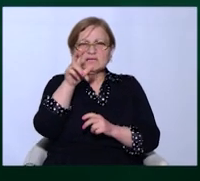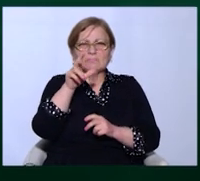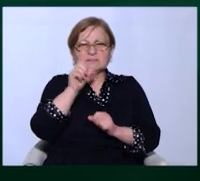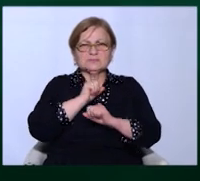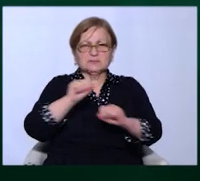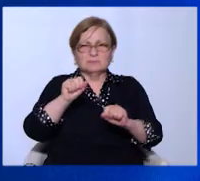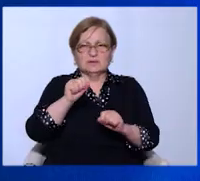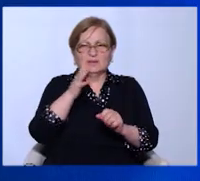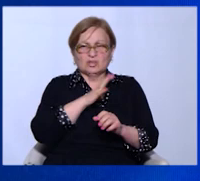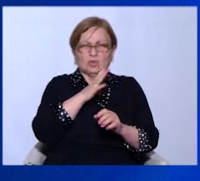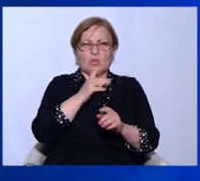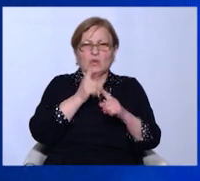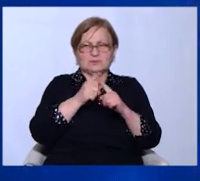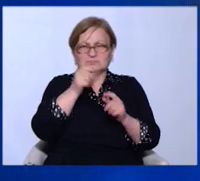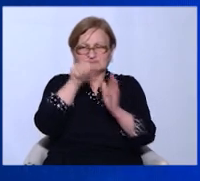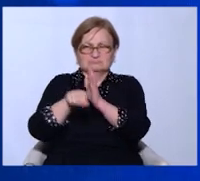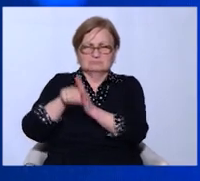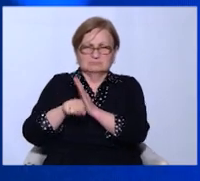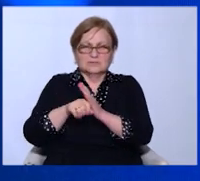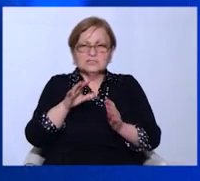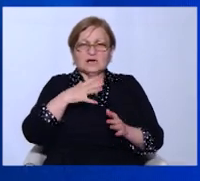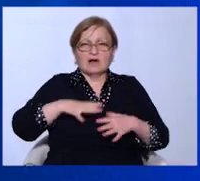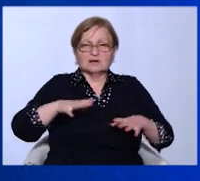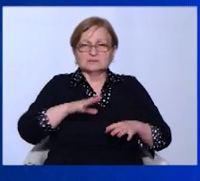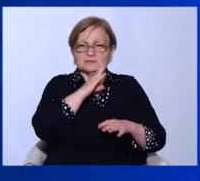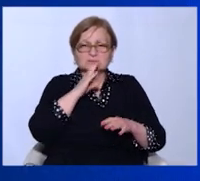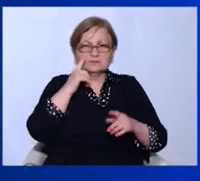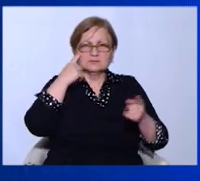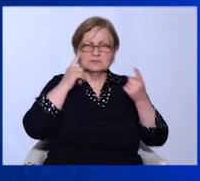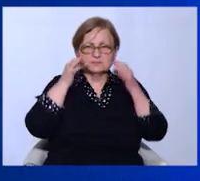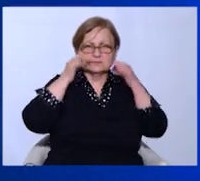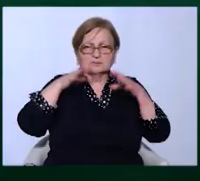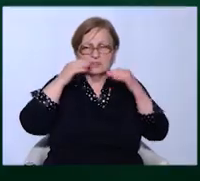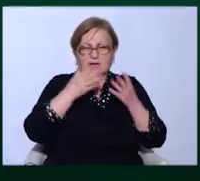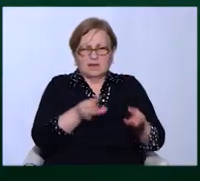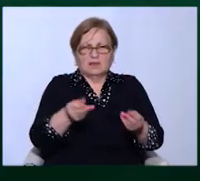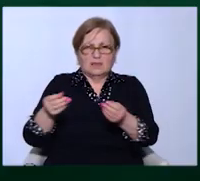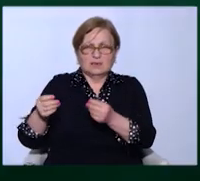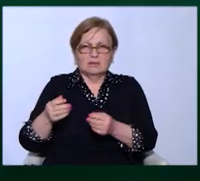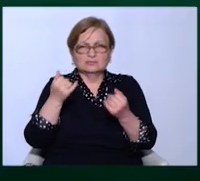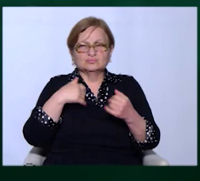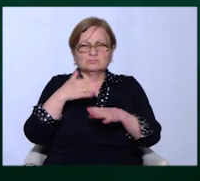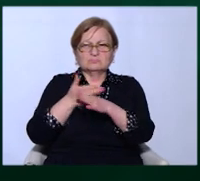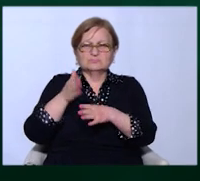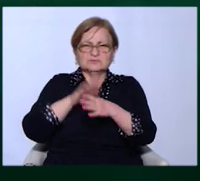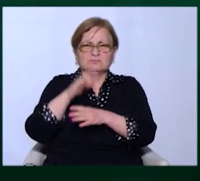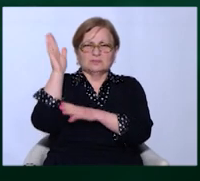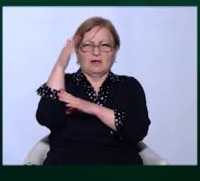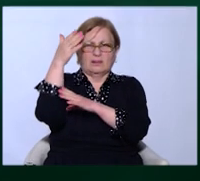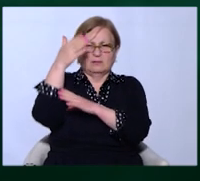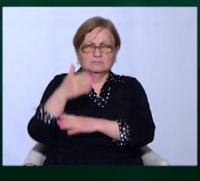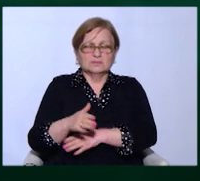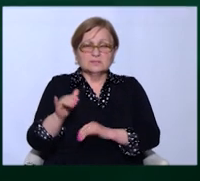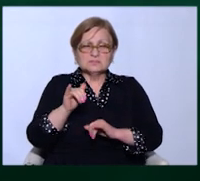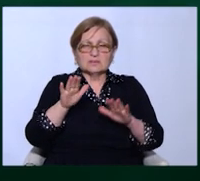გმირთა დაიფშნა ძვლები, სად ქართლის დედის ცრემლით ნანამი, ძიმეთ დაეშვა ჩვენი ალამი,